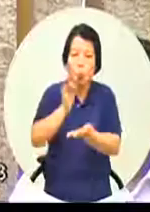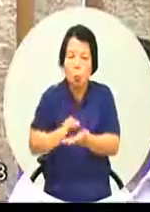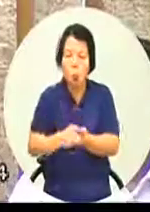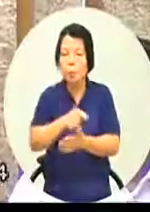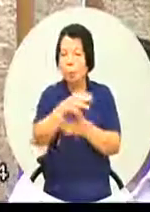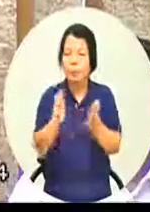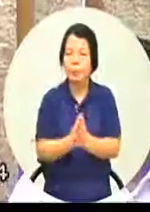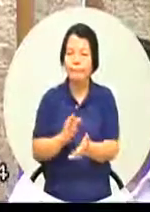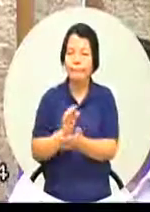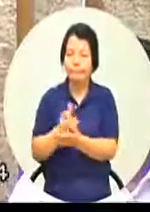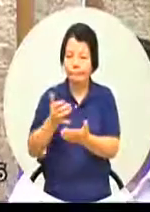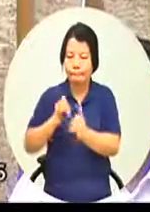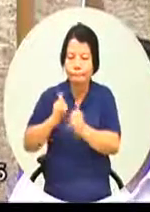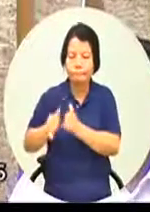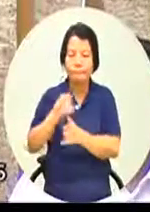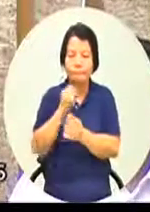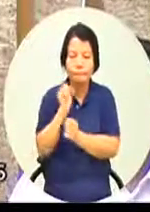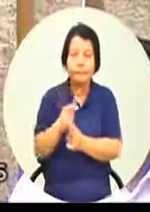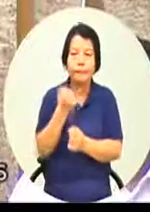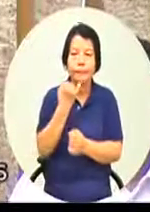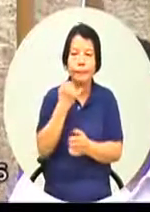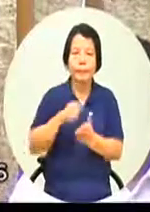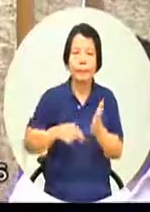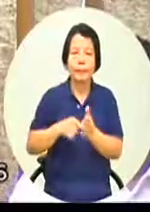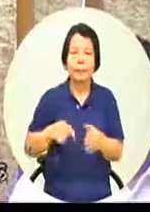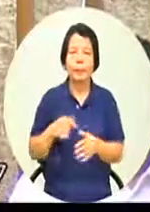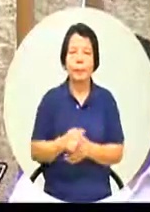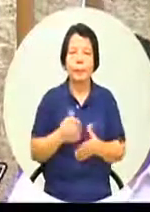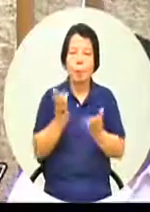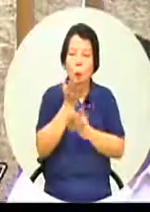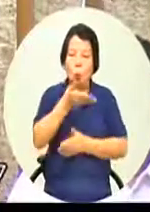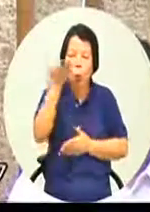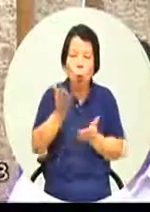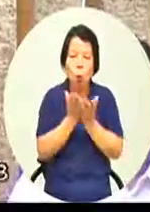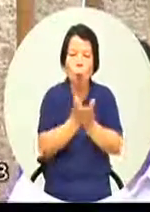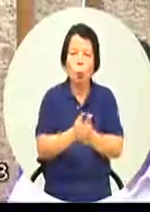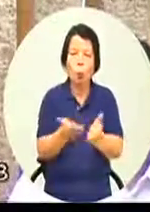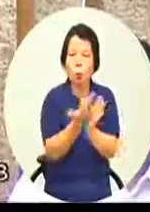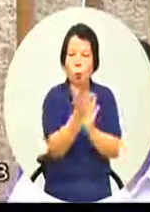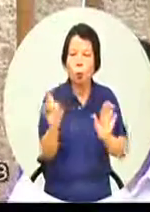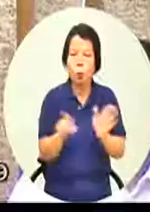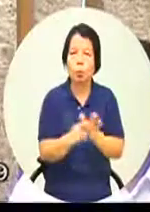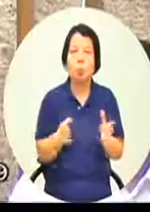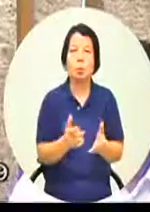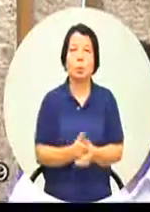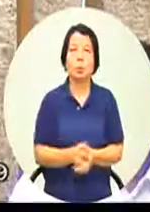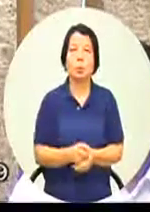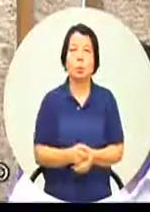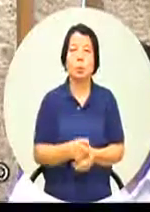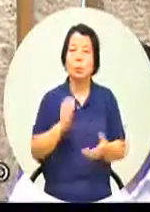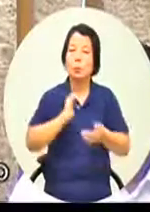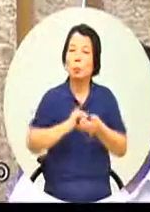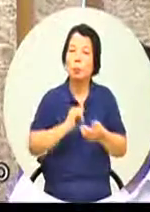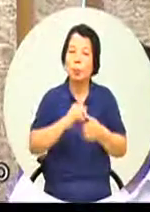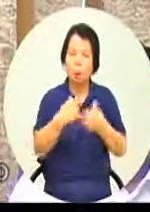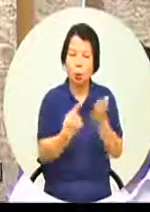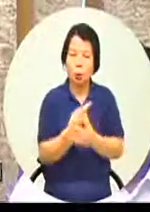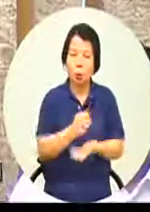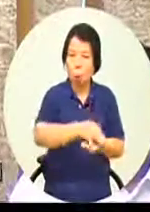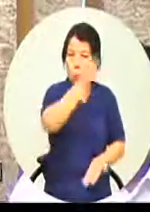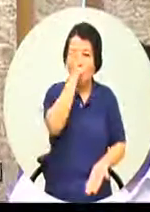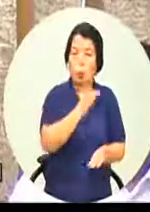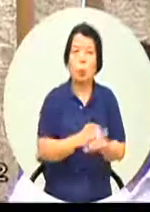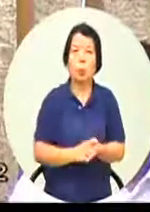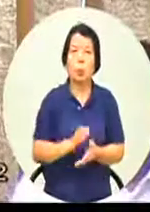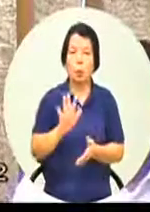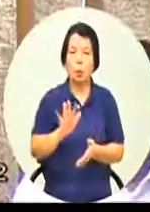民众的部分。我想这个都我们就持续来辅导。当然我们在游艇展的时候所展出的也不只是只有那一些高单价的这一些